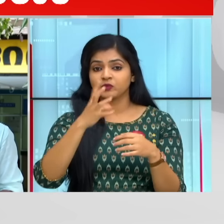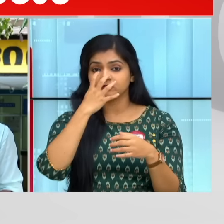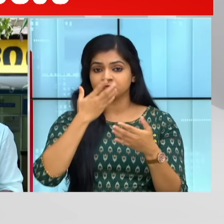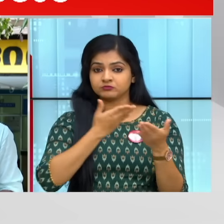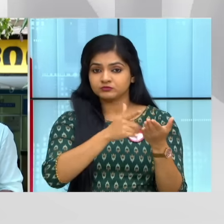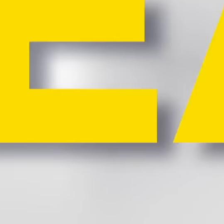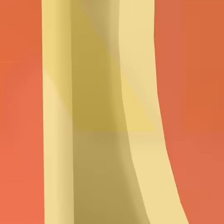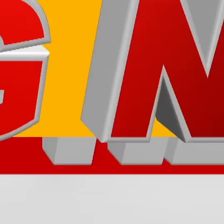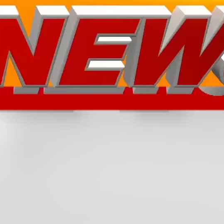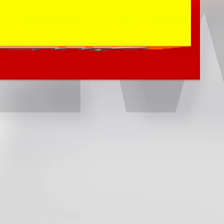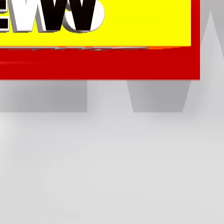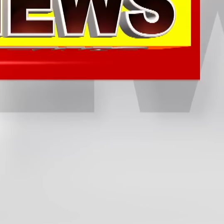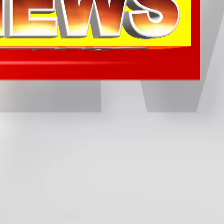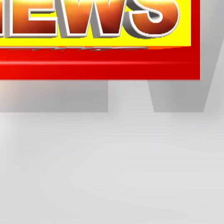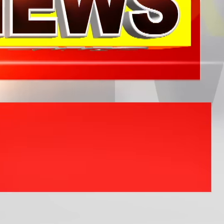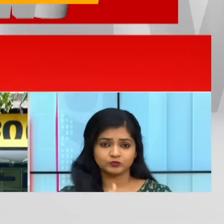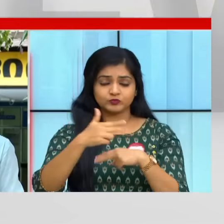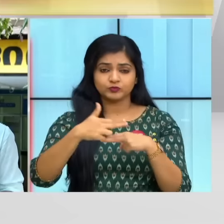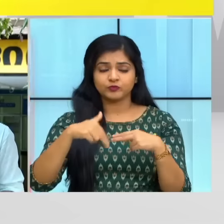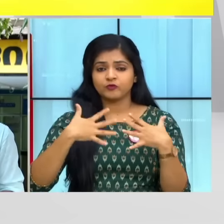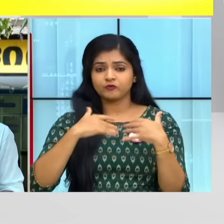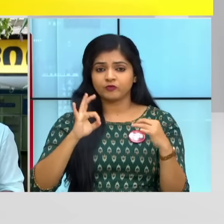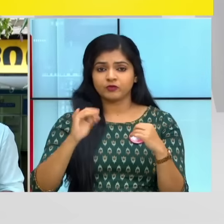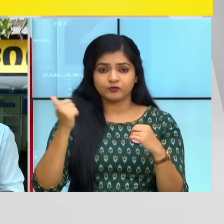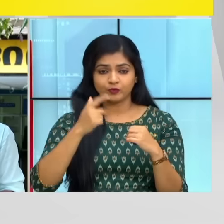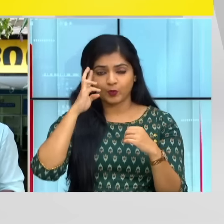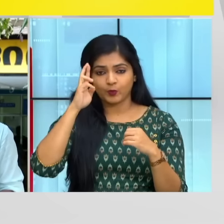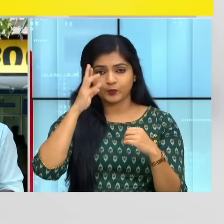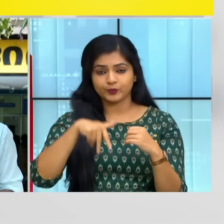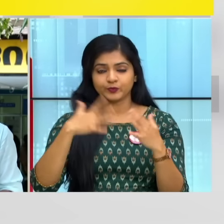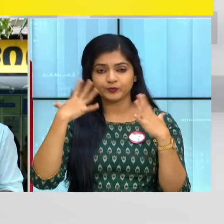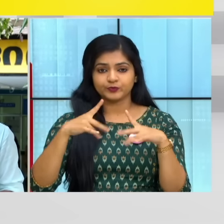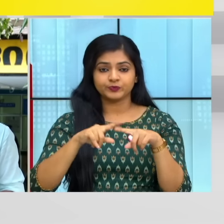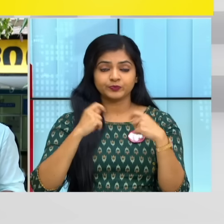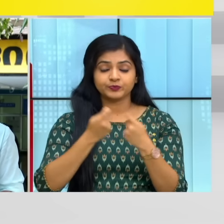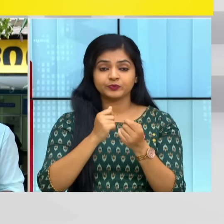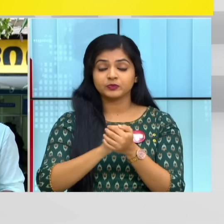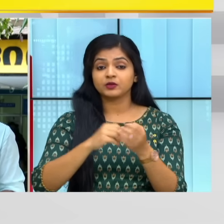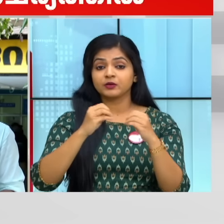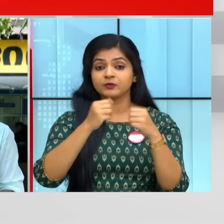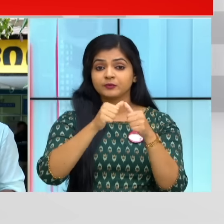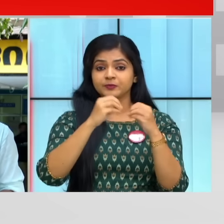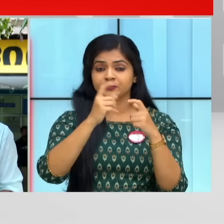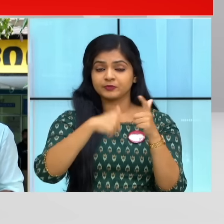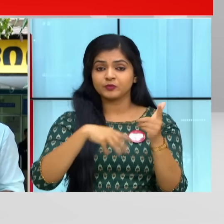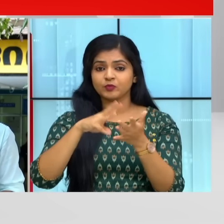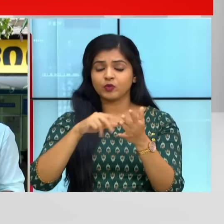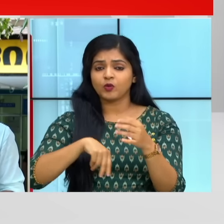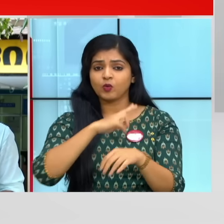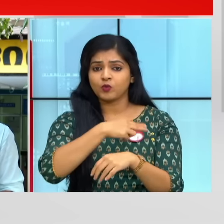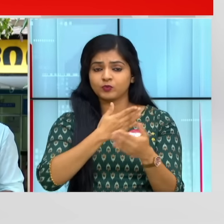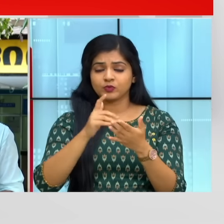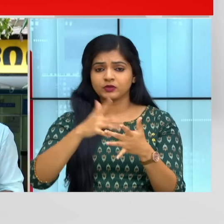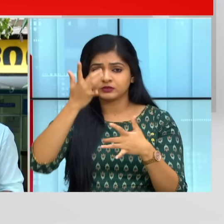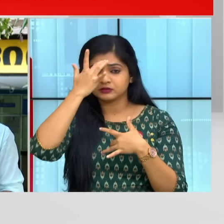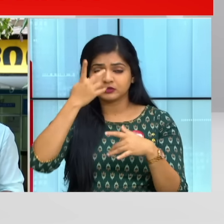തന്നെ രോഗമുക്തരാകും എന്ന ഒരു പ്രതീക്ഷയിൽ തന്നെയാണ് ആരോഗ്യവകുപ്പ് ഉള്ളത്. അതോടൊപ്പം തന്നെ ബേബി മെമ്മോറിയൽ ഹോസ്പിറ്റലിൽ രോഗലക്ഷണങ്ങളുള്ള ഒരാൾ ചികിത്സയിൽ